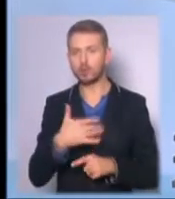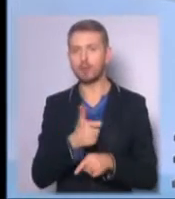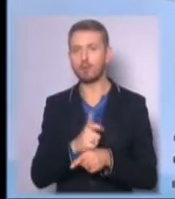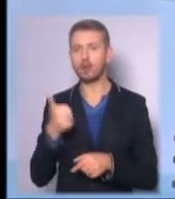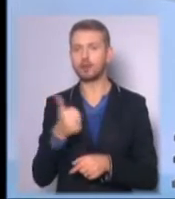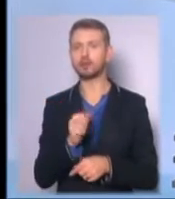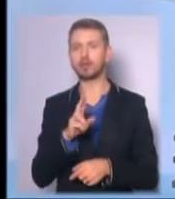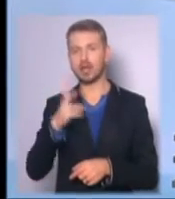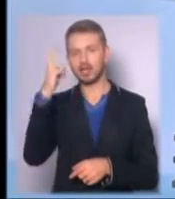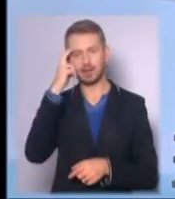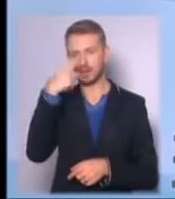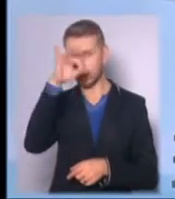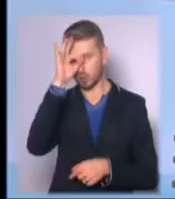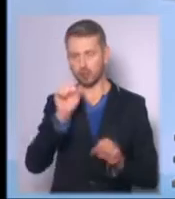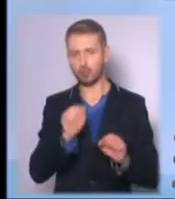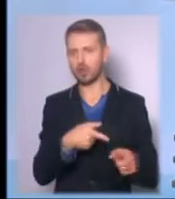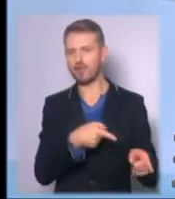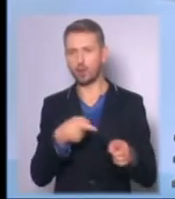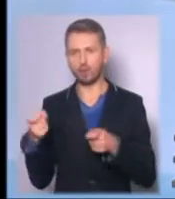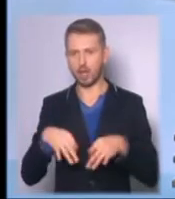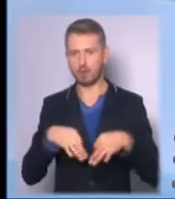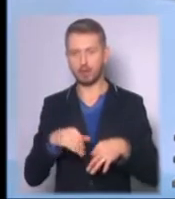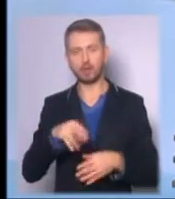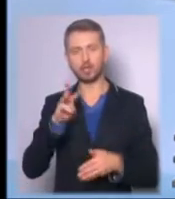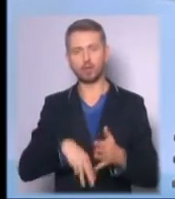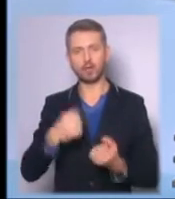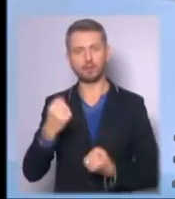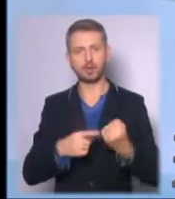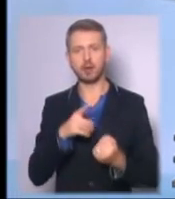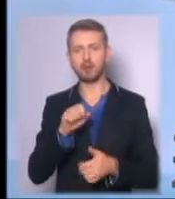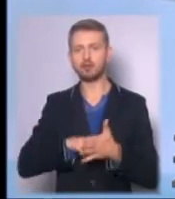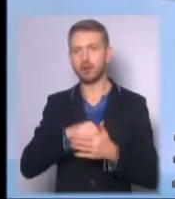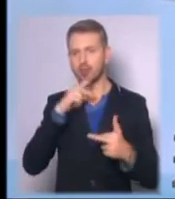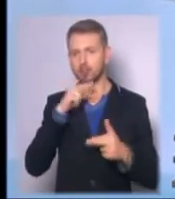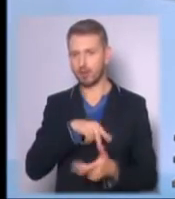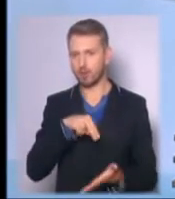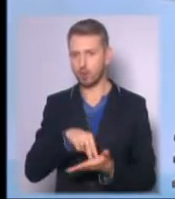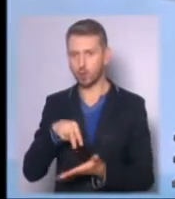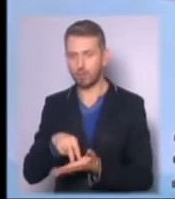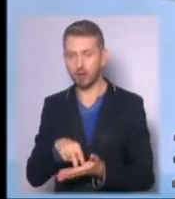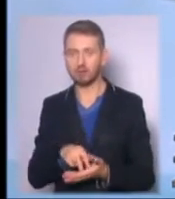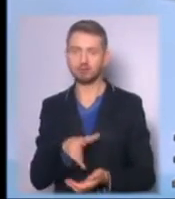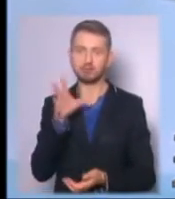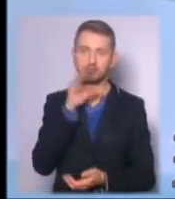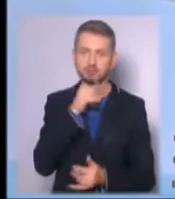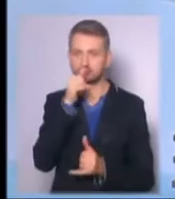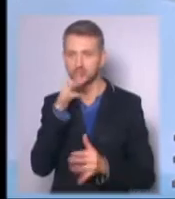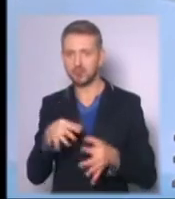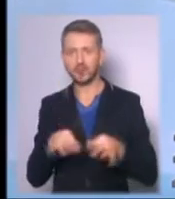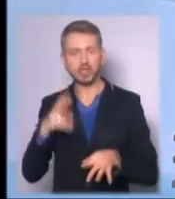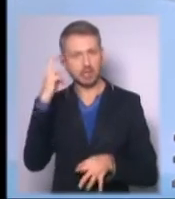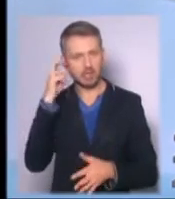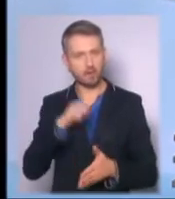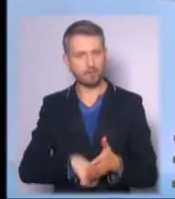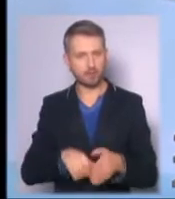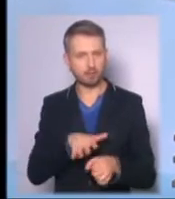як київські патрульні можуть евакуювати автівки та штрафувати водіїв через неправильне паркування. Чи вдається звільнити Київ від засилля